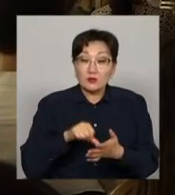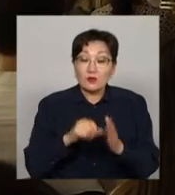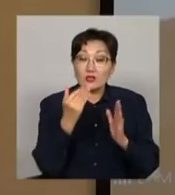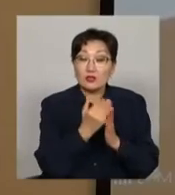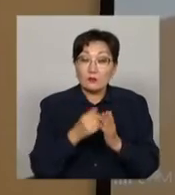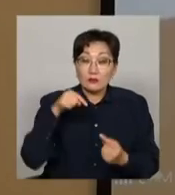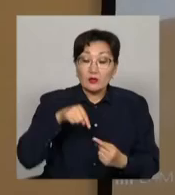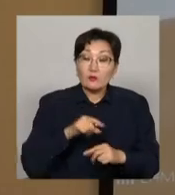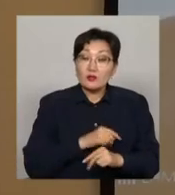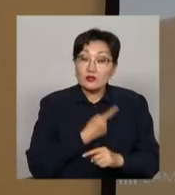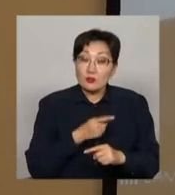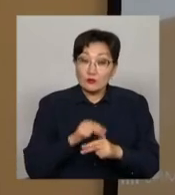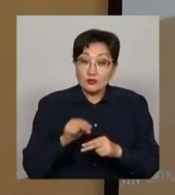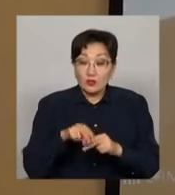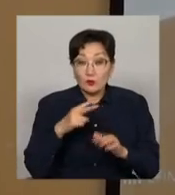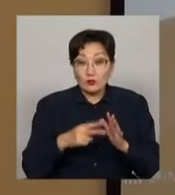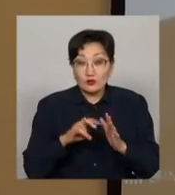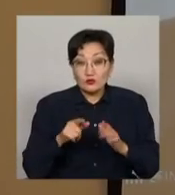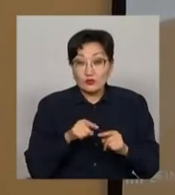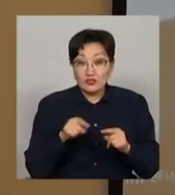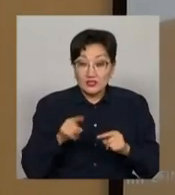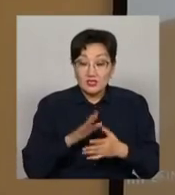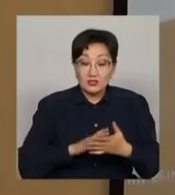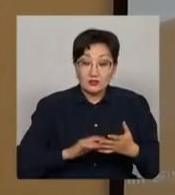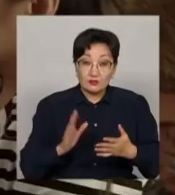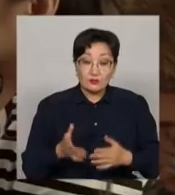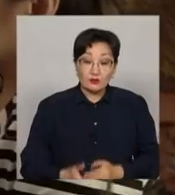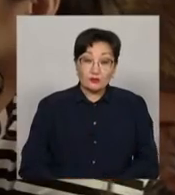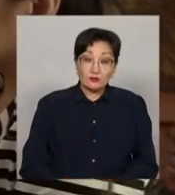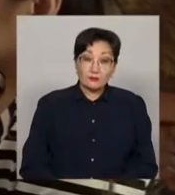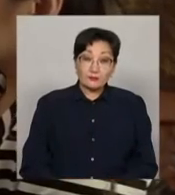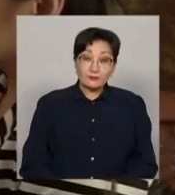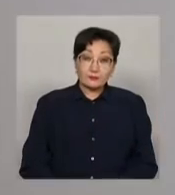сәйкес шеберлік сабақтары 17-ші маусымға дейін жалғасын таппақ.